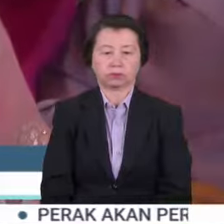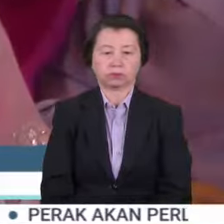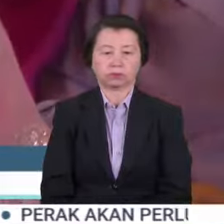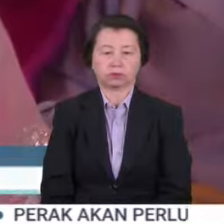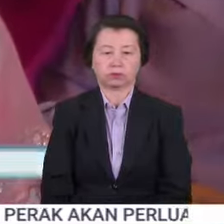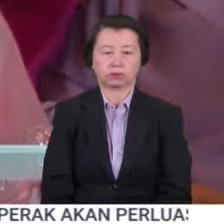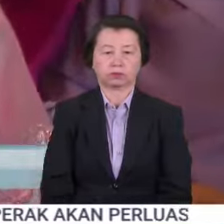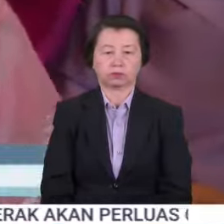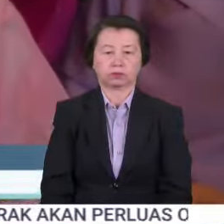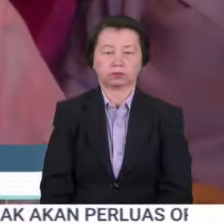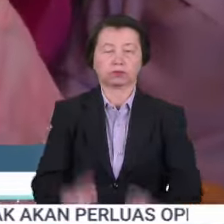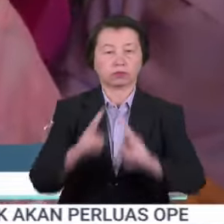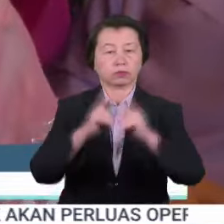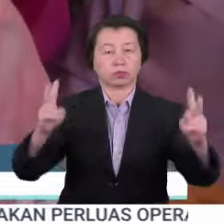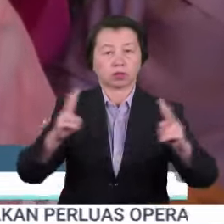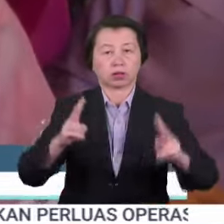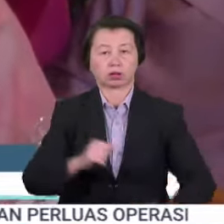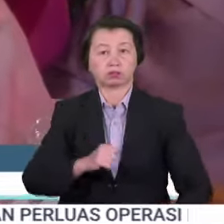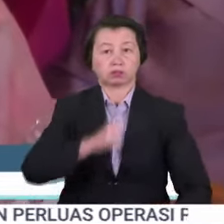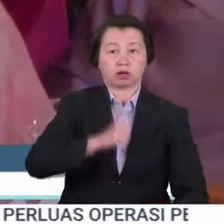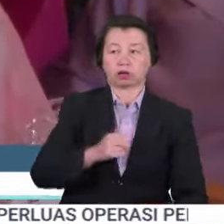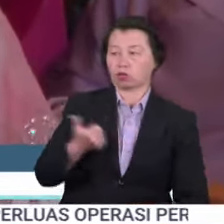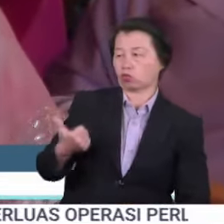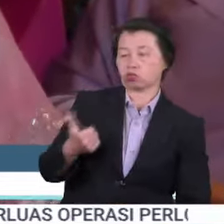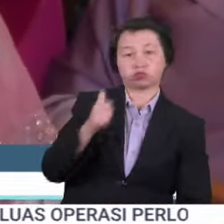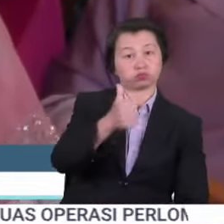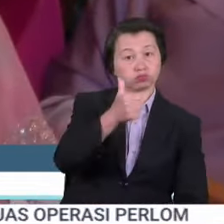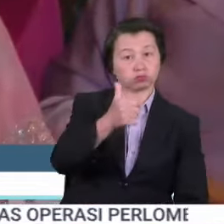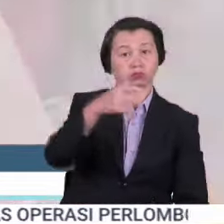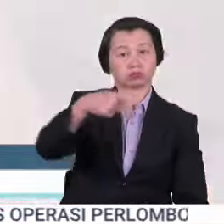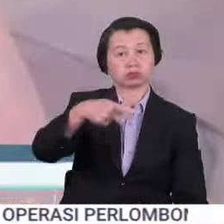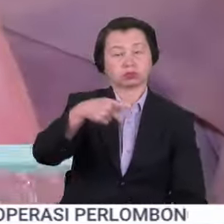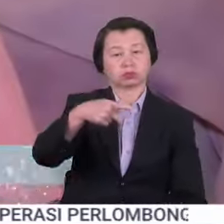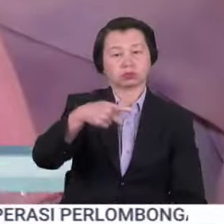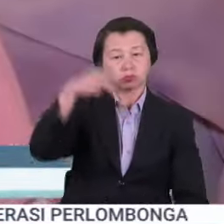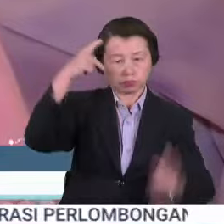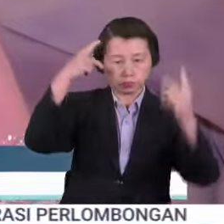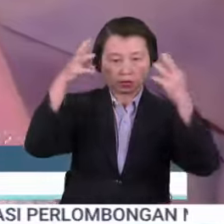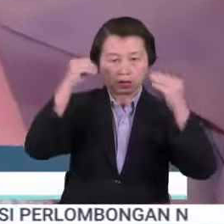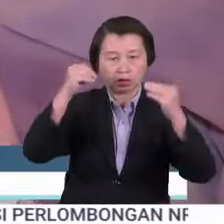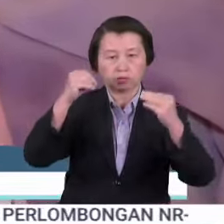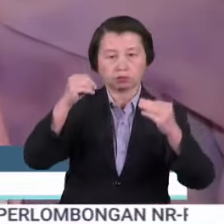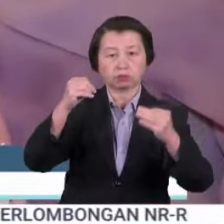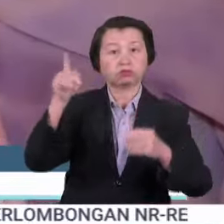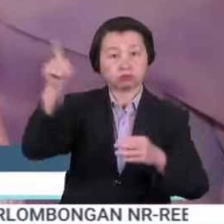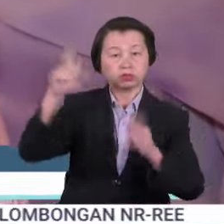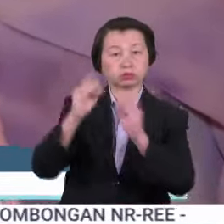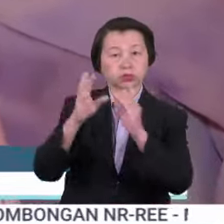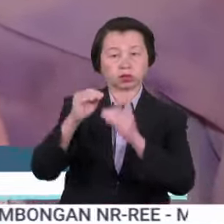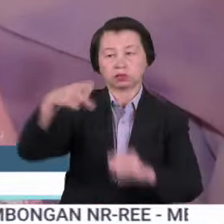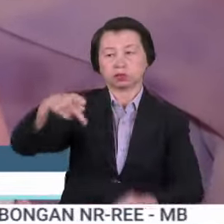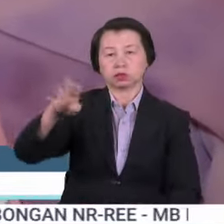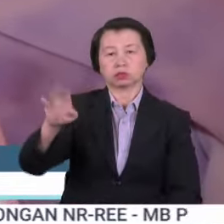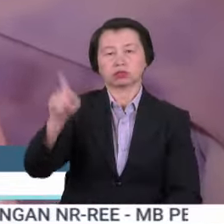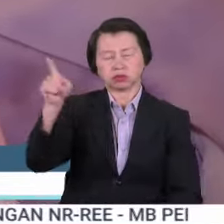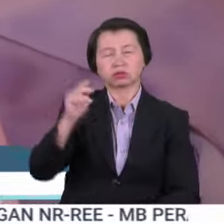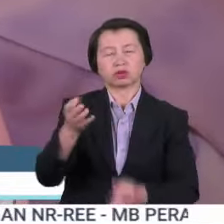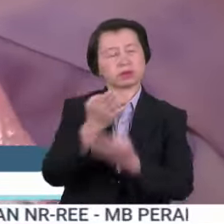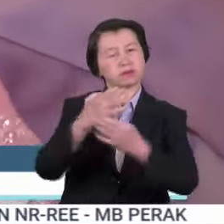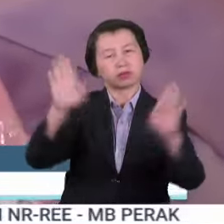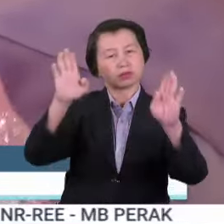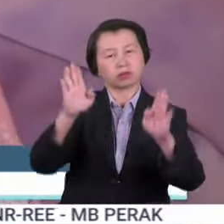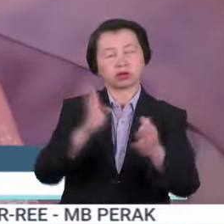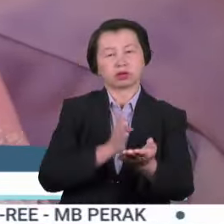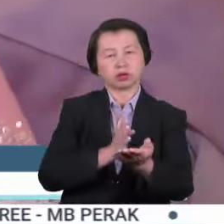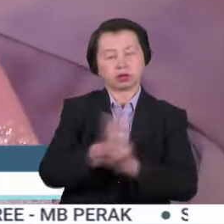Saya rasa amat berbangga dengan keberanian PM kita di PBB. Dia sentuh juga sebabnya itu hak kebebasan beragama